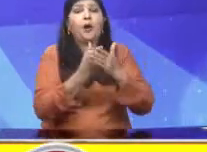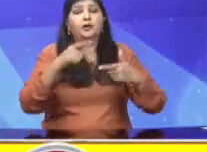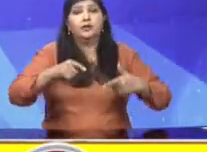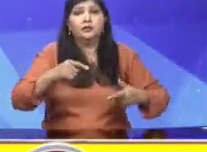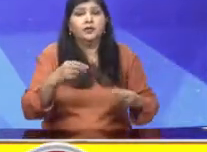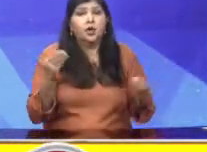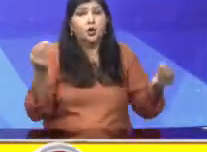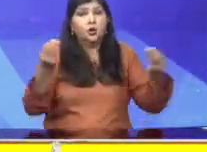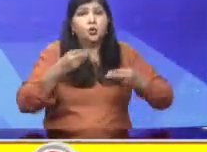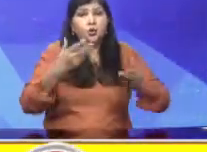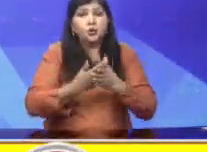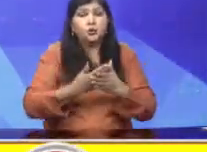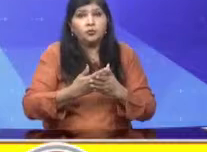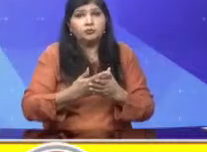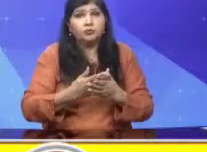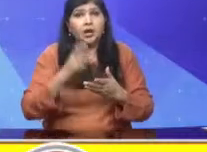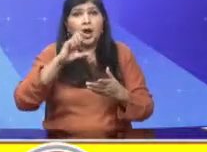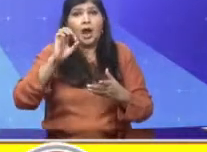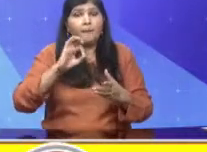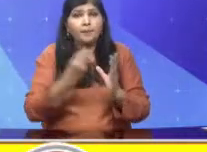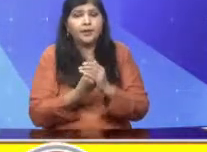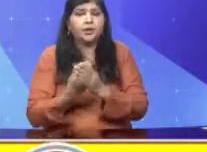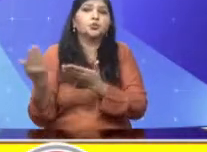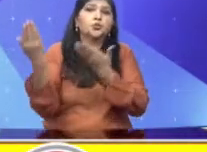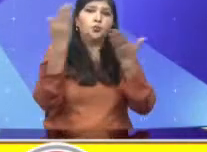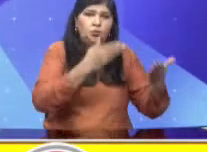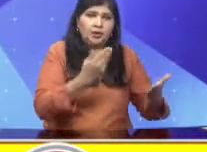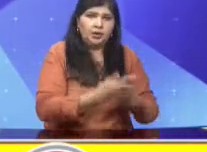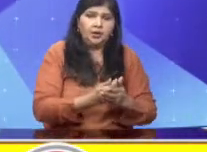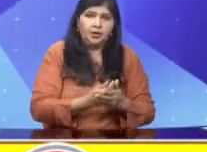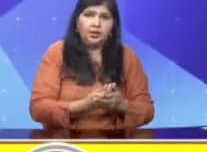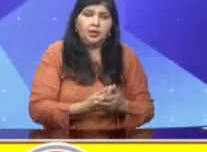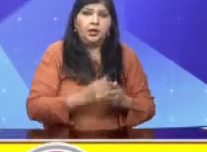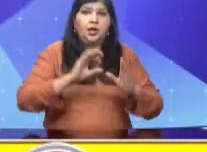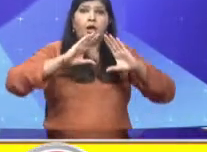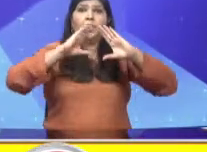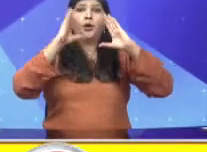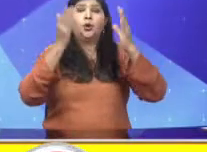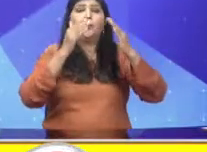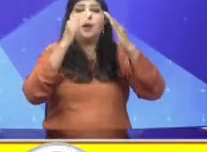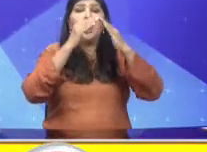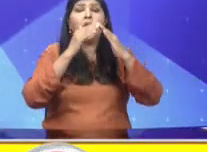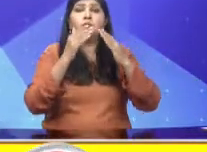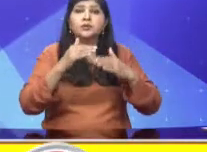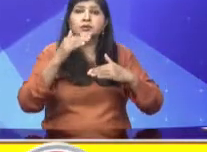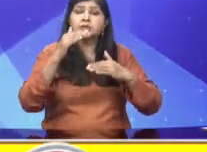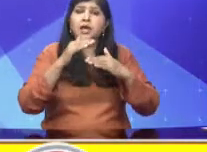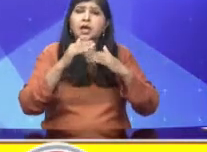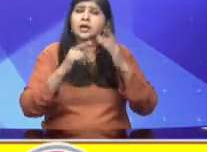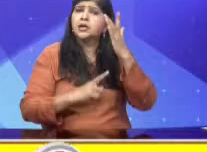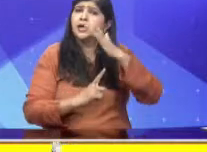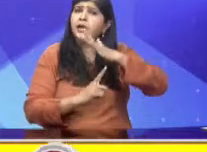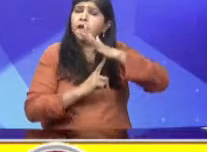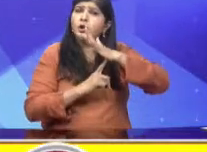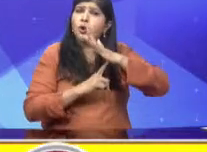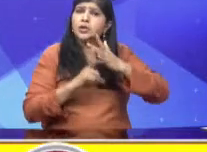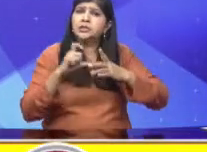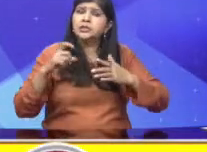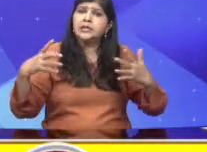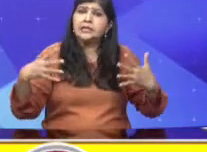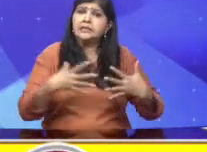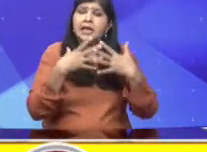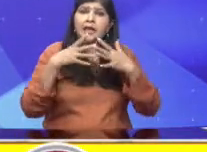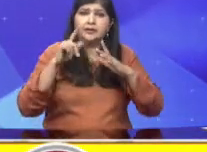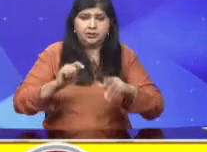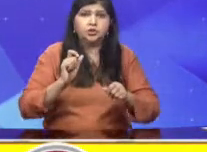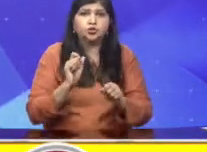इनोवेटिव कंपनीज को आमत्रित करने के लिए एक ग्लोबल हाउसिंग टेक्नलोजी चैलेंज लौँच किया था